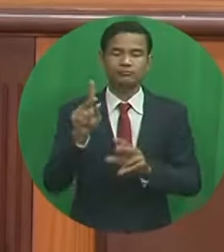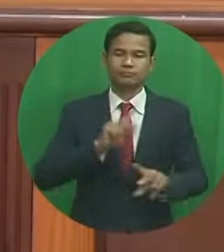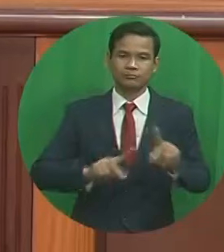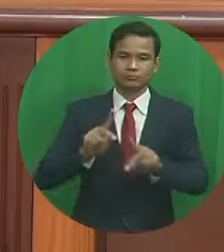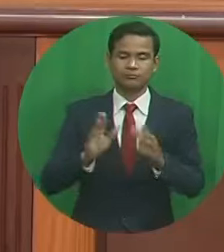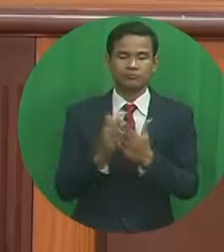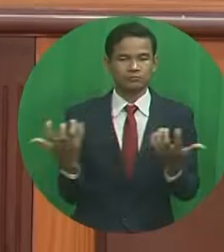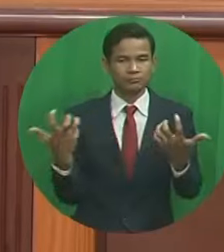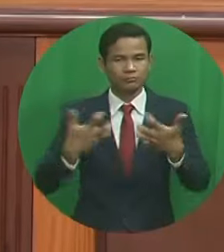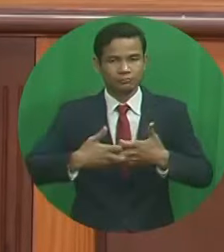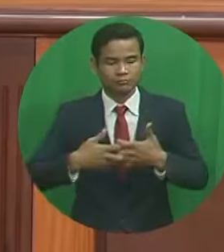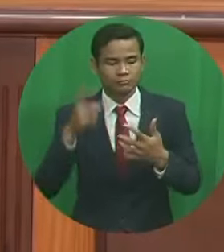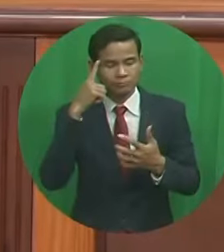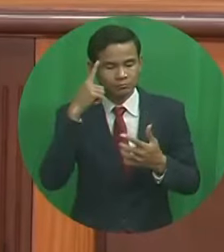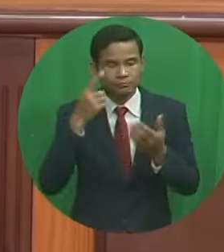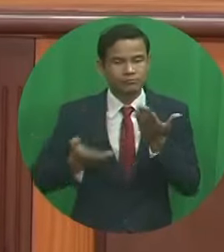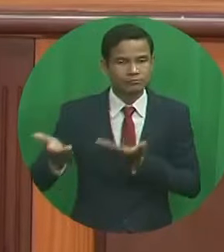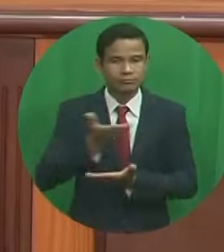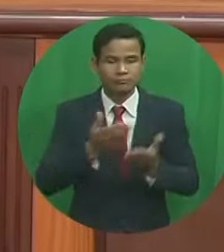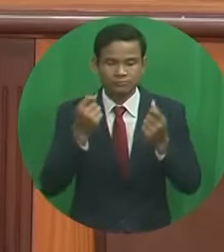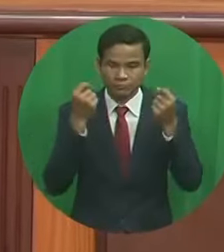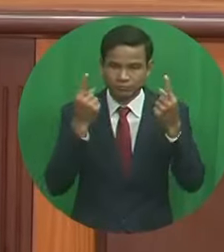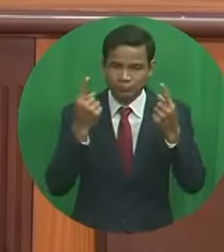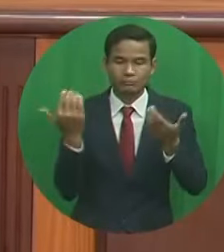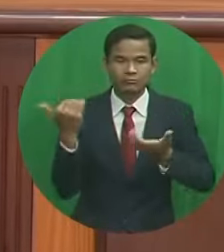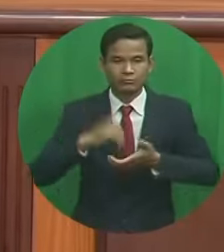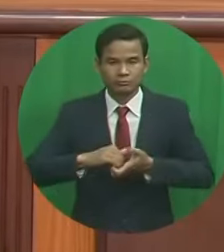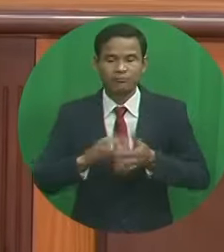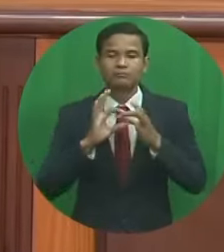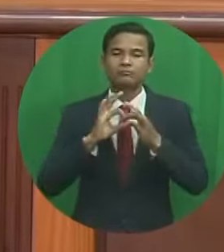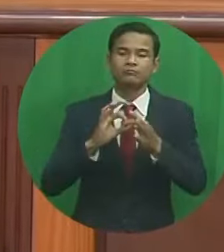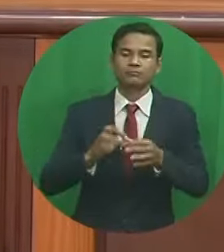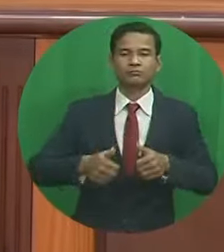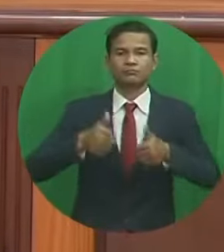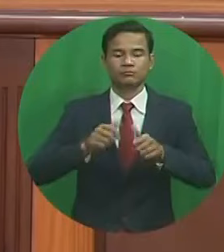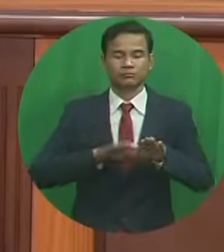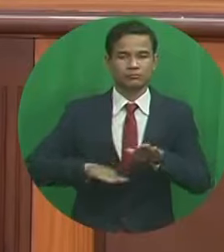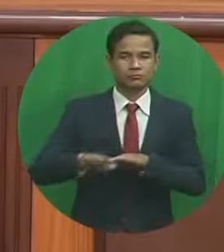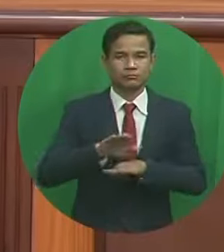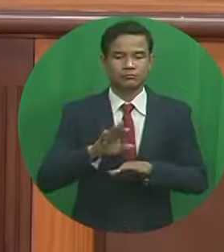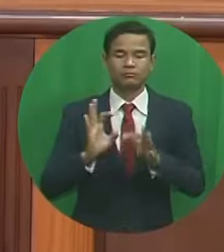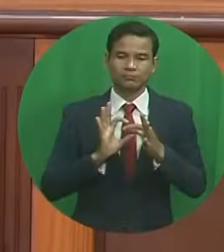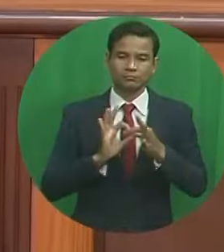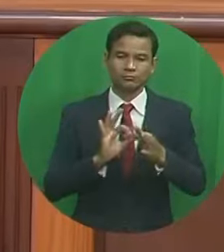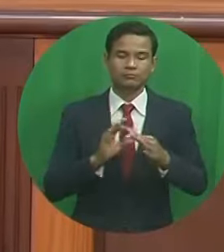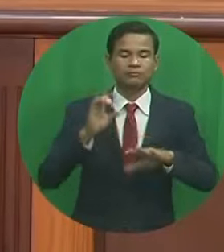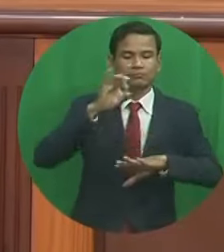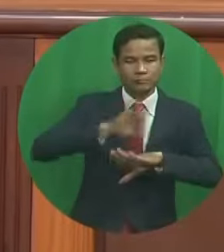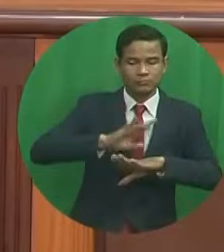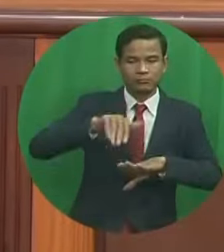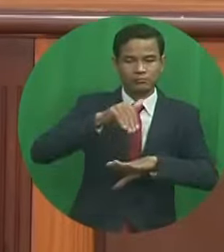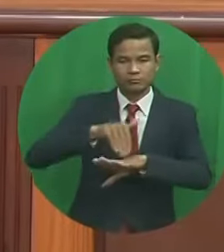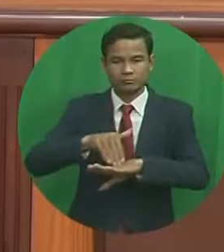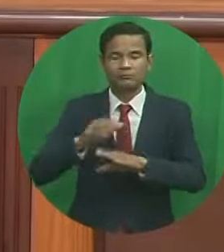នស្គាល់គ្នាយកយល់គ្នានិងមានទំនាក់ទំនងល្អជាមួយគ្នាដែលឈានដល់ការភ្ជាប់ទំនាក់ទំនងពាណិជ្ជកម្មសេដ្ឋកិច្ច